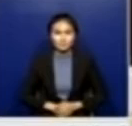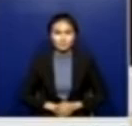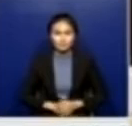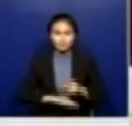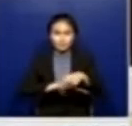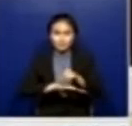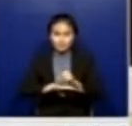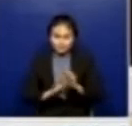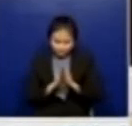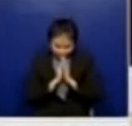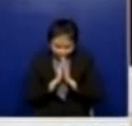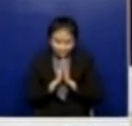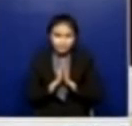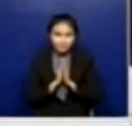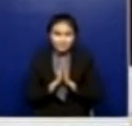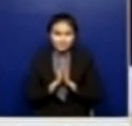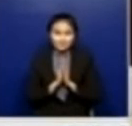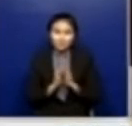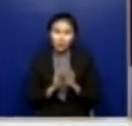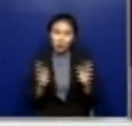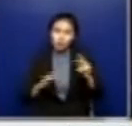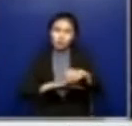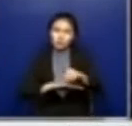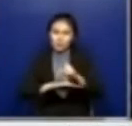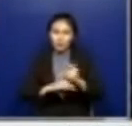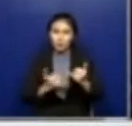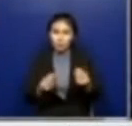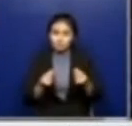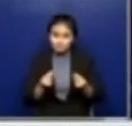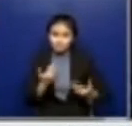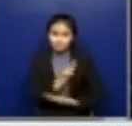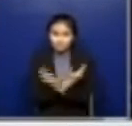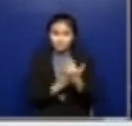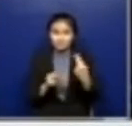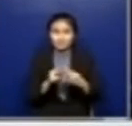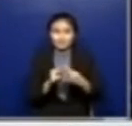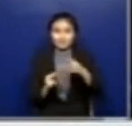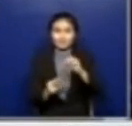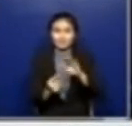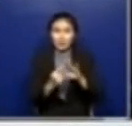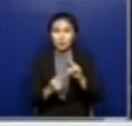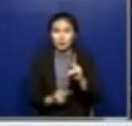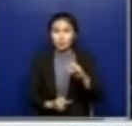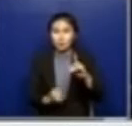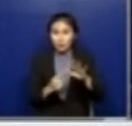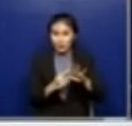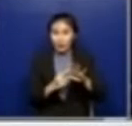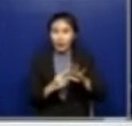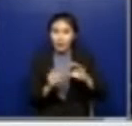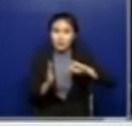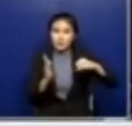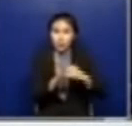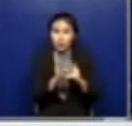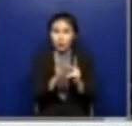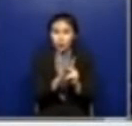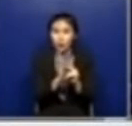กับเรียนท่านประธานสภาค่ะต้องกับขอบพระคุณท่านประธานนะคะเรียนมุกดาพงษ์สมบัติสมาชิกสภาผู้แทนราษฎรจังหวัดขอนแก่นพร